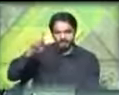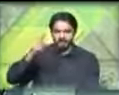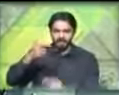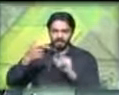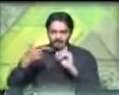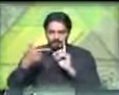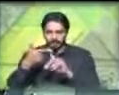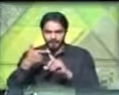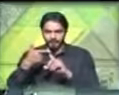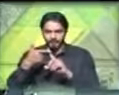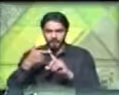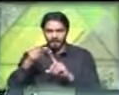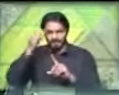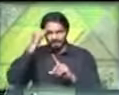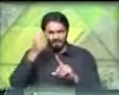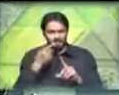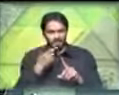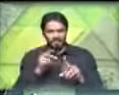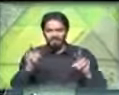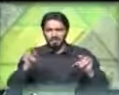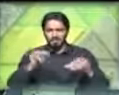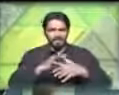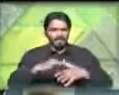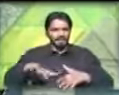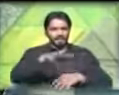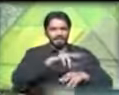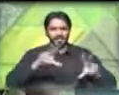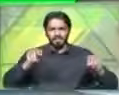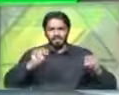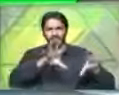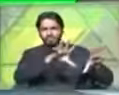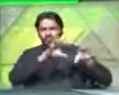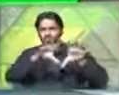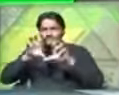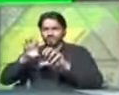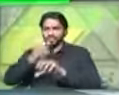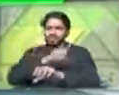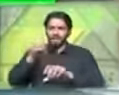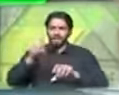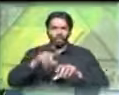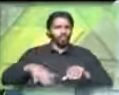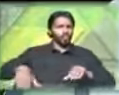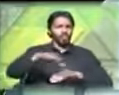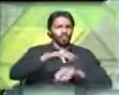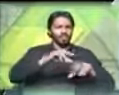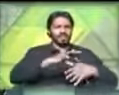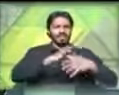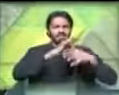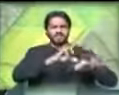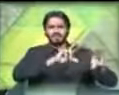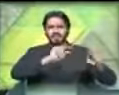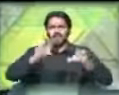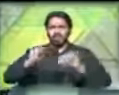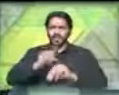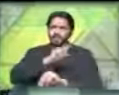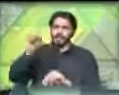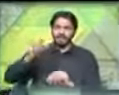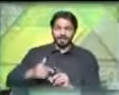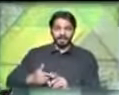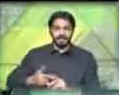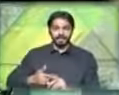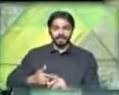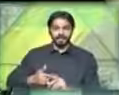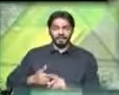وأخرجه من قيد التقليد، بمعنى حبذا لو تزيدنا علما، لا يقلد دينه الأئمة والعلماء